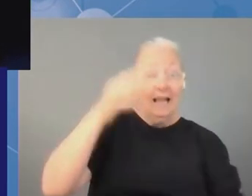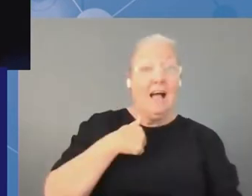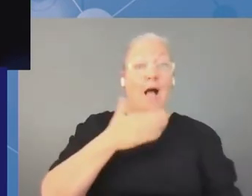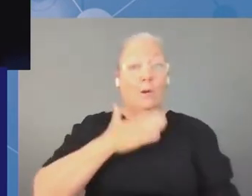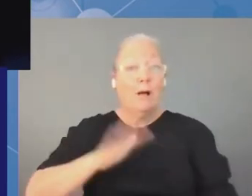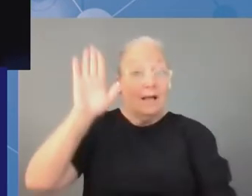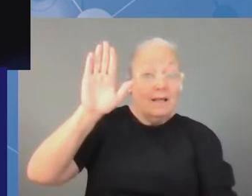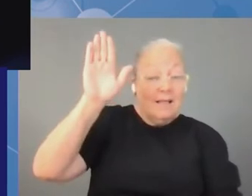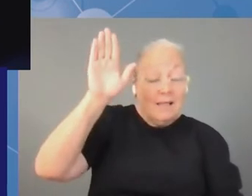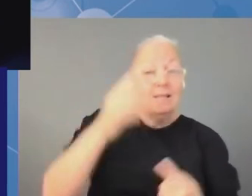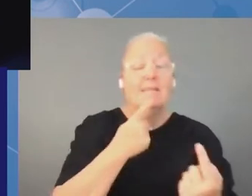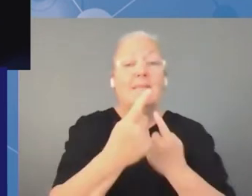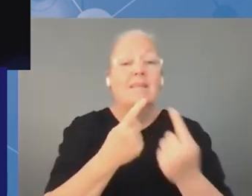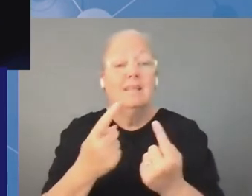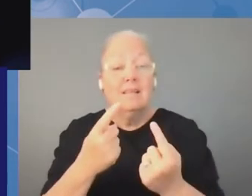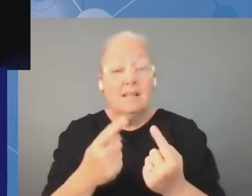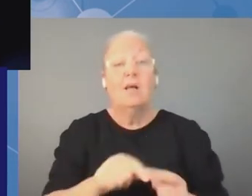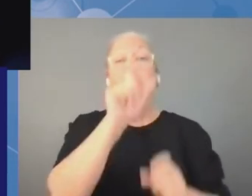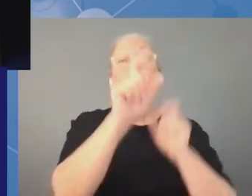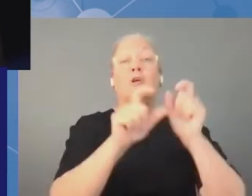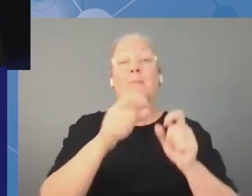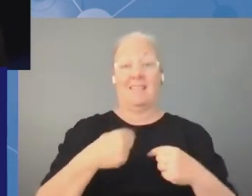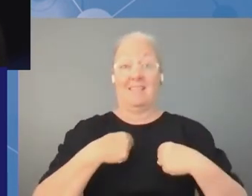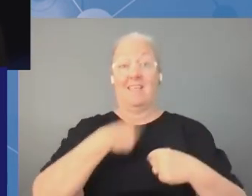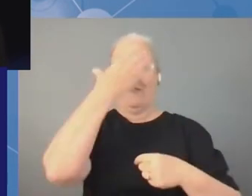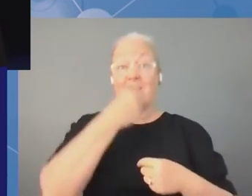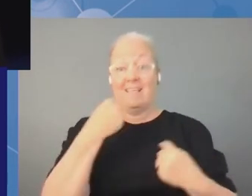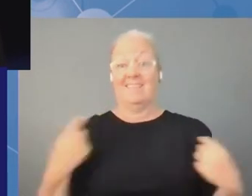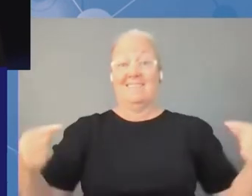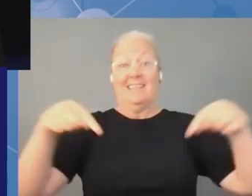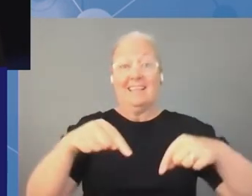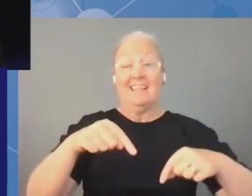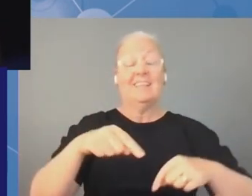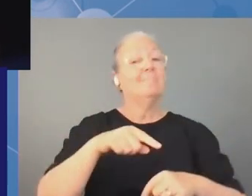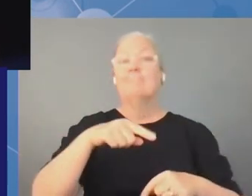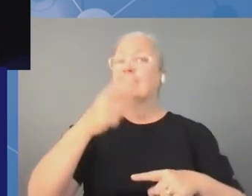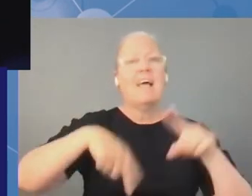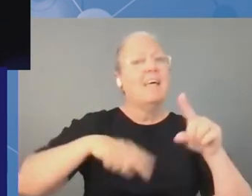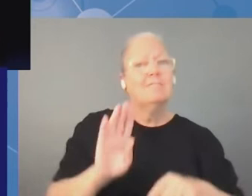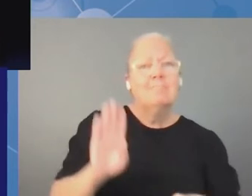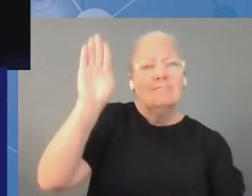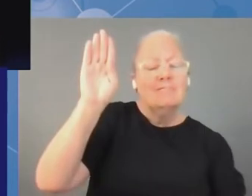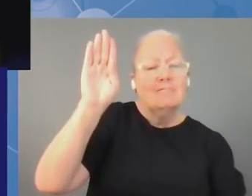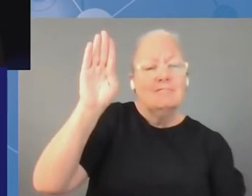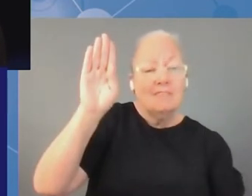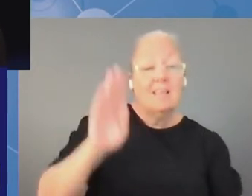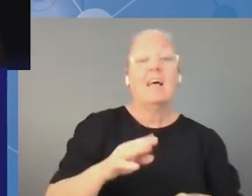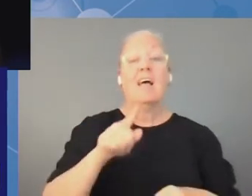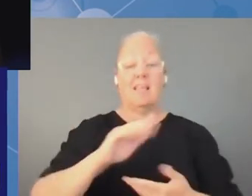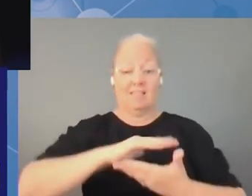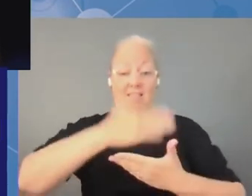ونستنتج بعض التوصيات. تغذية أراجي أنني وجدت صعوبة أن أشارك في